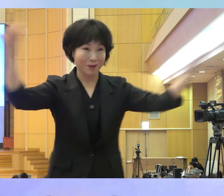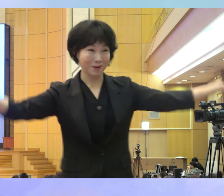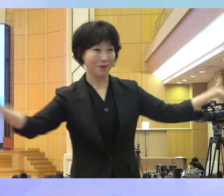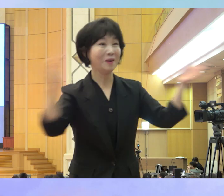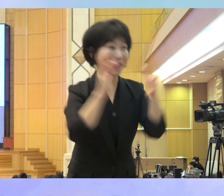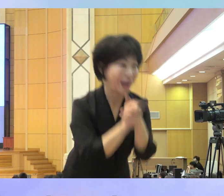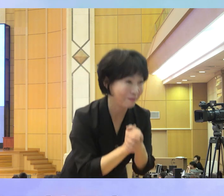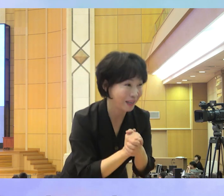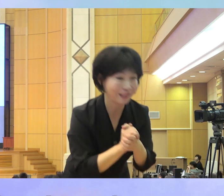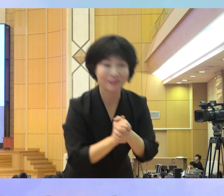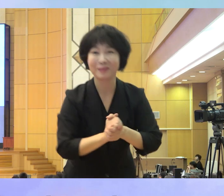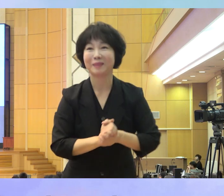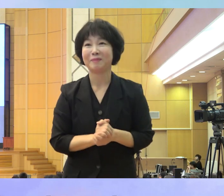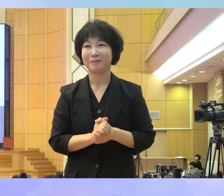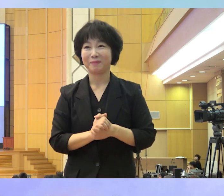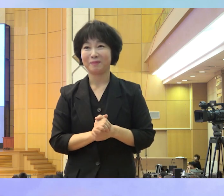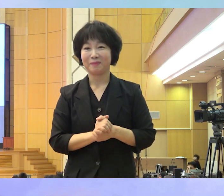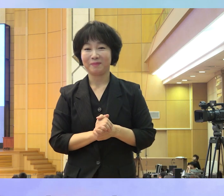야, 진짜